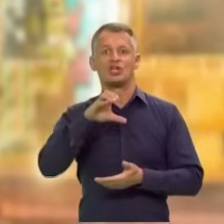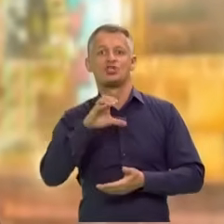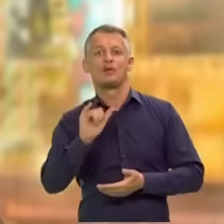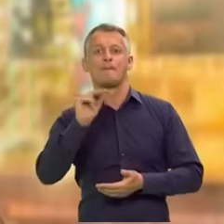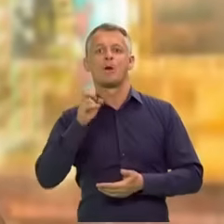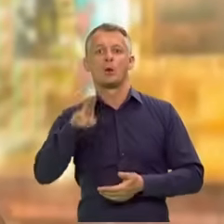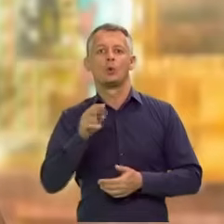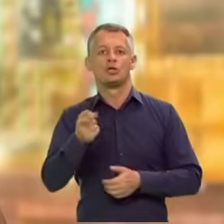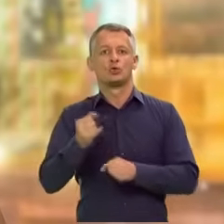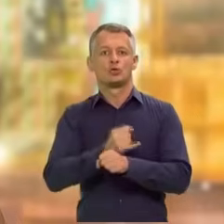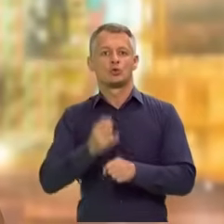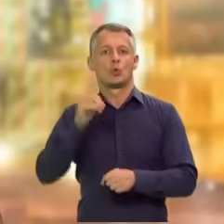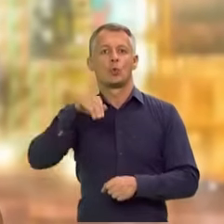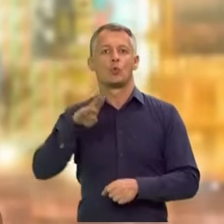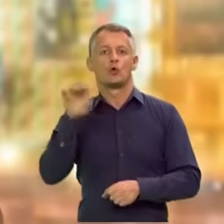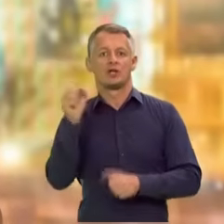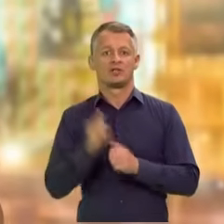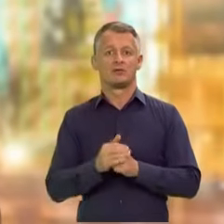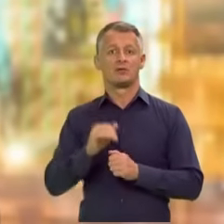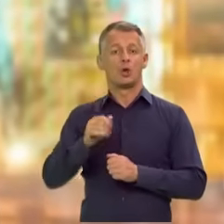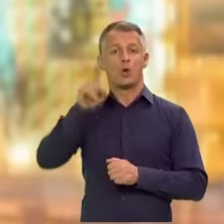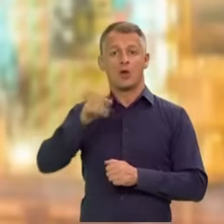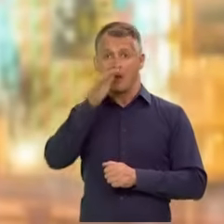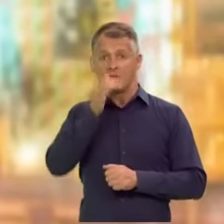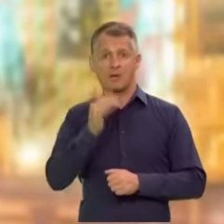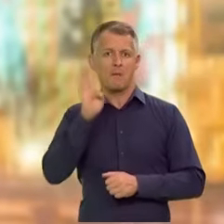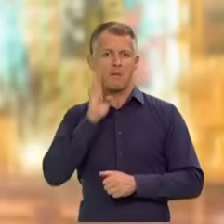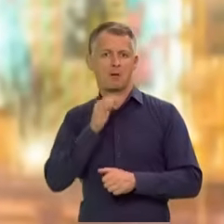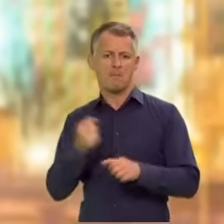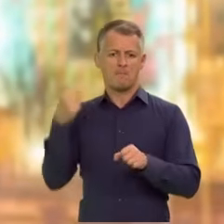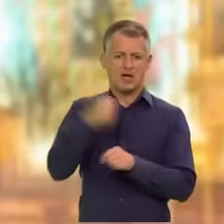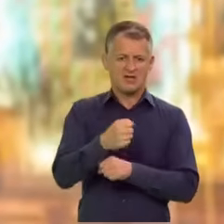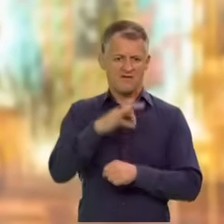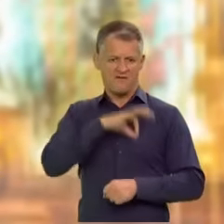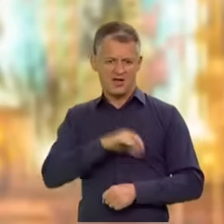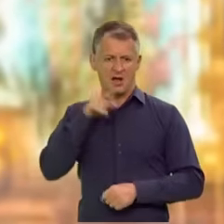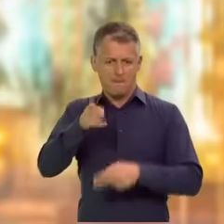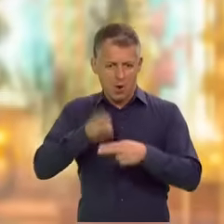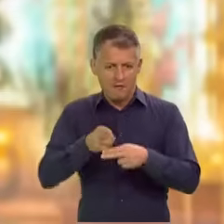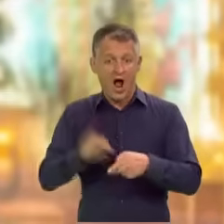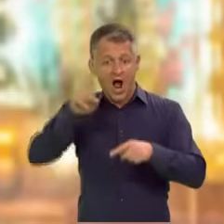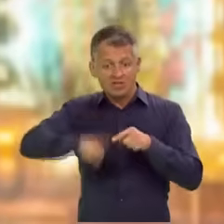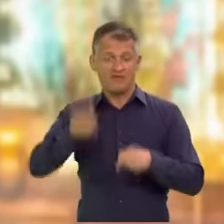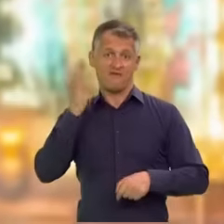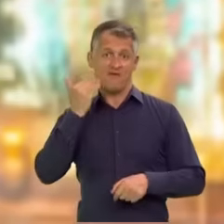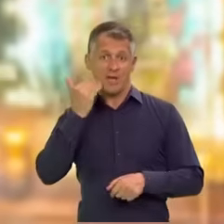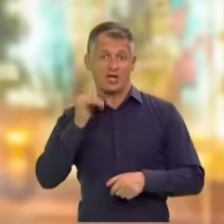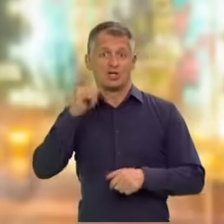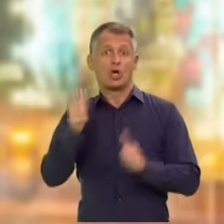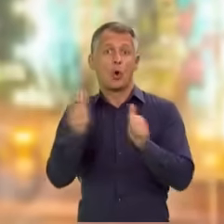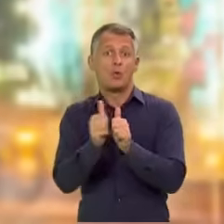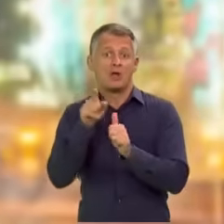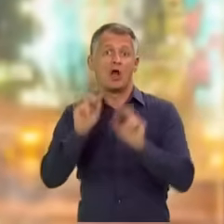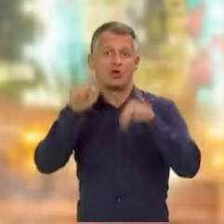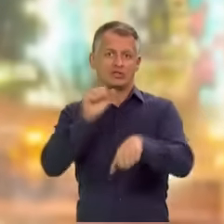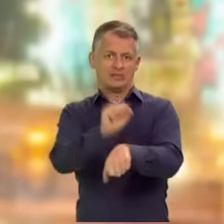județul Mureș. După ce în luna aprilie o mamă a fost filmată în timp ce își bătea cu bestialitate fiica bolnavă, acum aceeași femeie și concubinul ei au